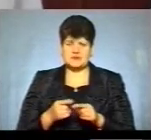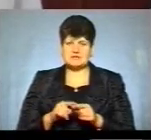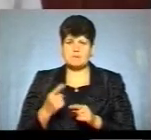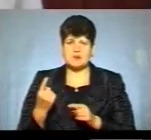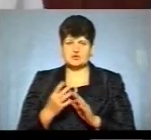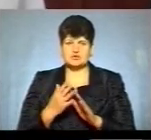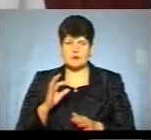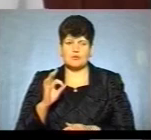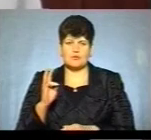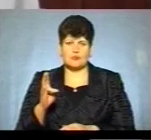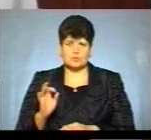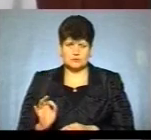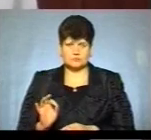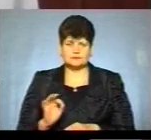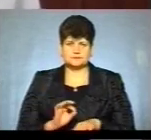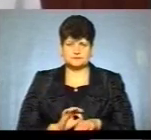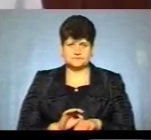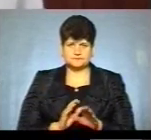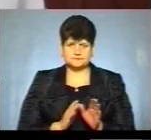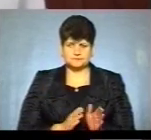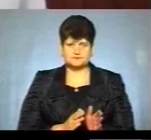чергу онкологічна патологія.